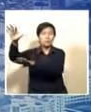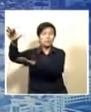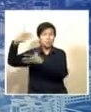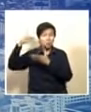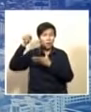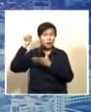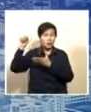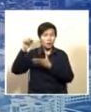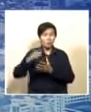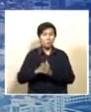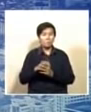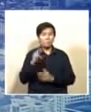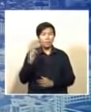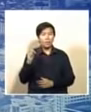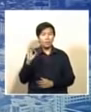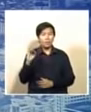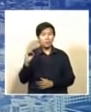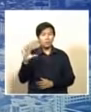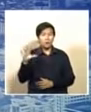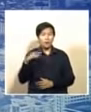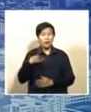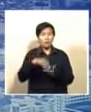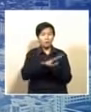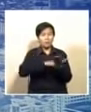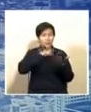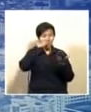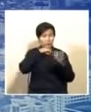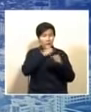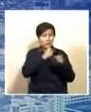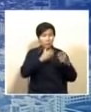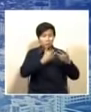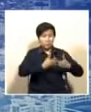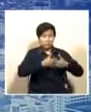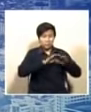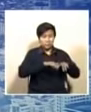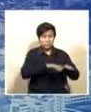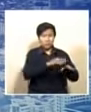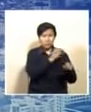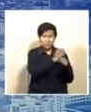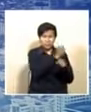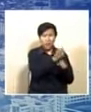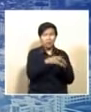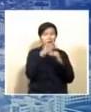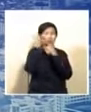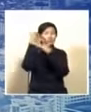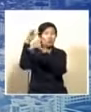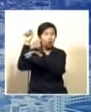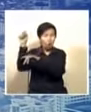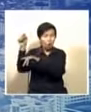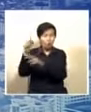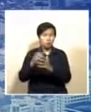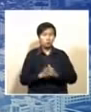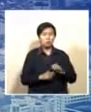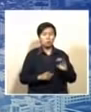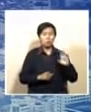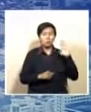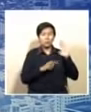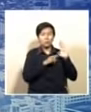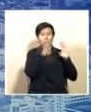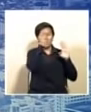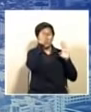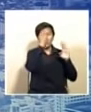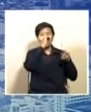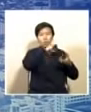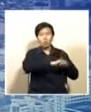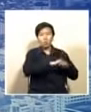กติที่เรามีการดำเนินการเนี่ยทำให้เราต้องมีการจัดสรร N95 ที่เรามีการจัด